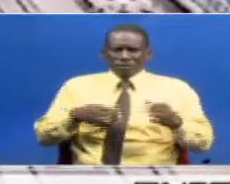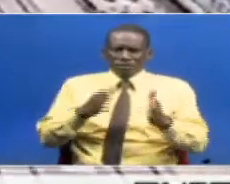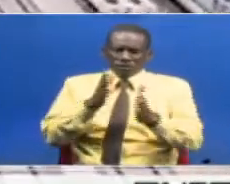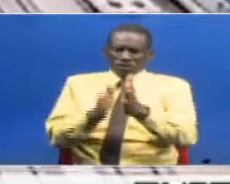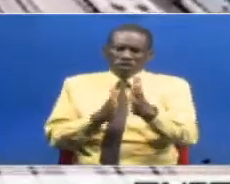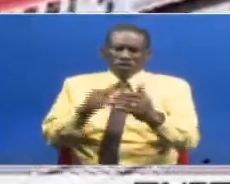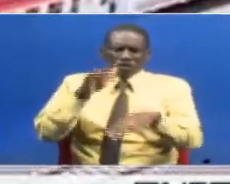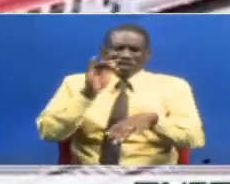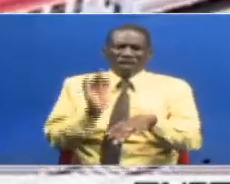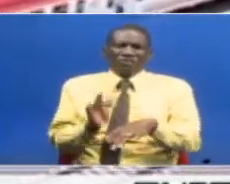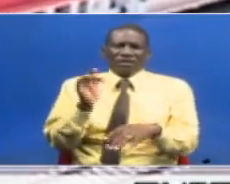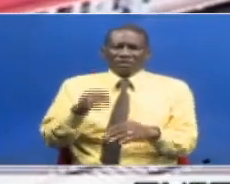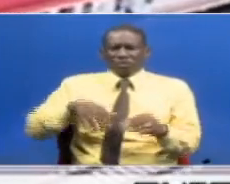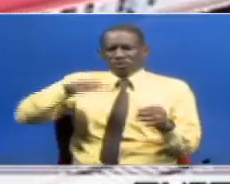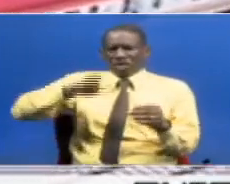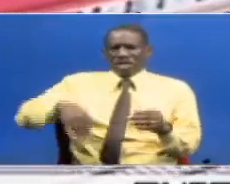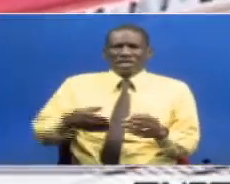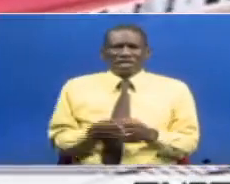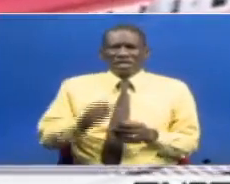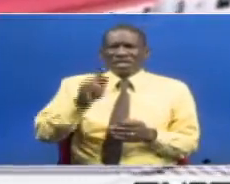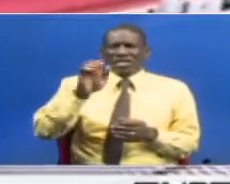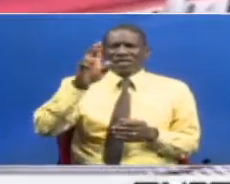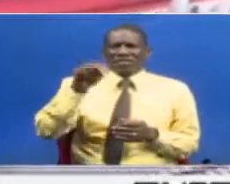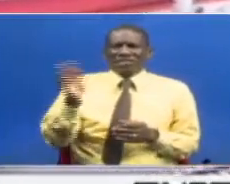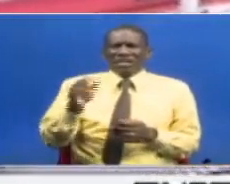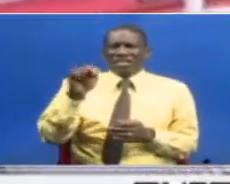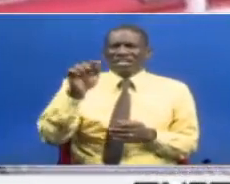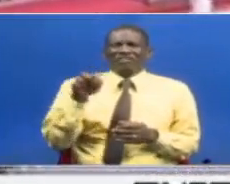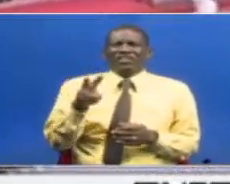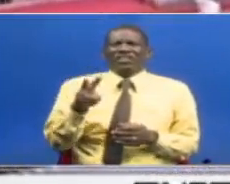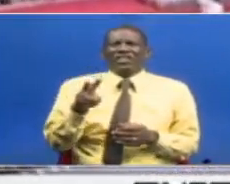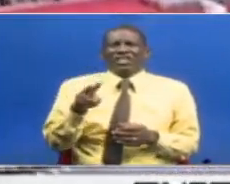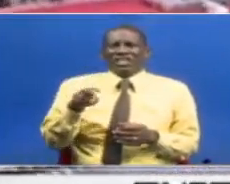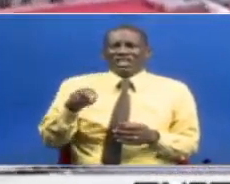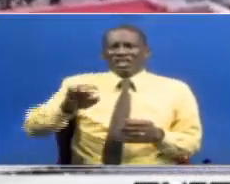zikitatizika kwa kuchelewa. Kevin Mutai, NTV, katika kaunti ya Mombasa.